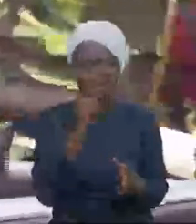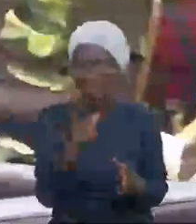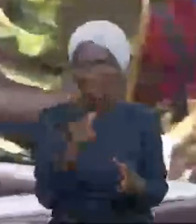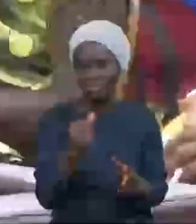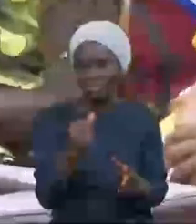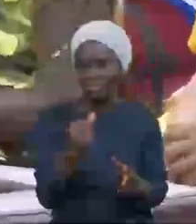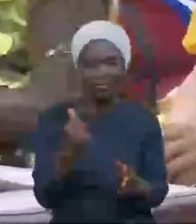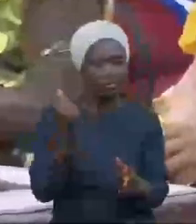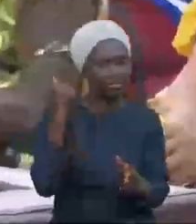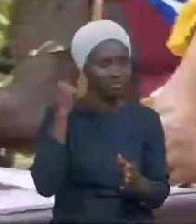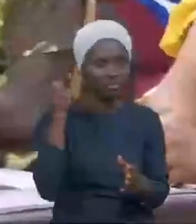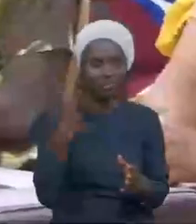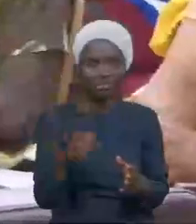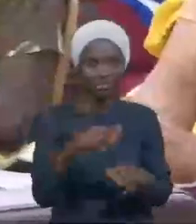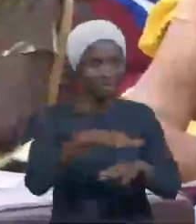l'appel,